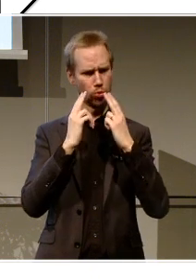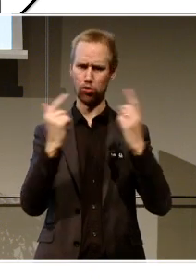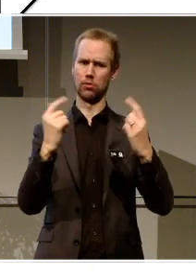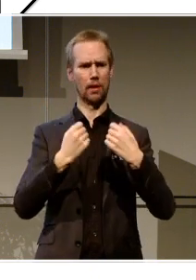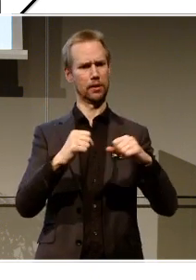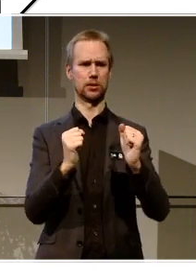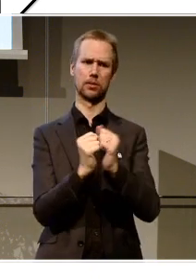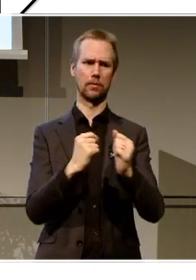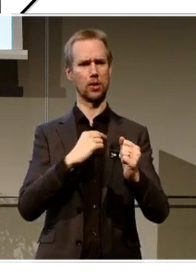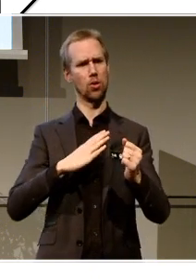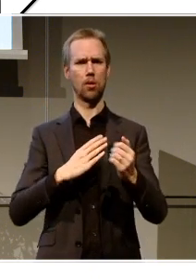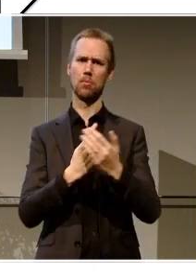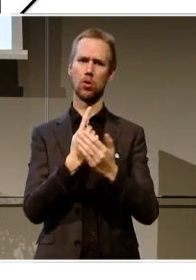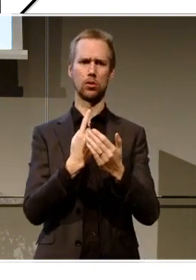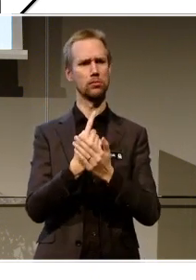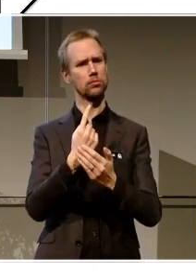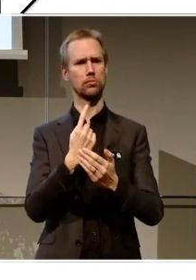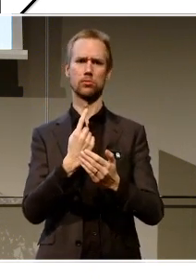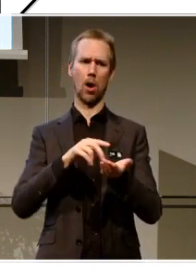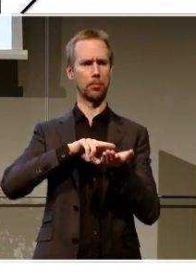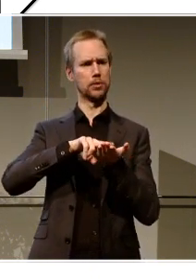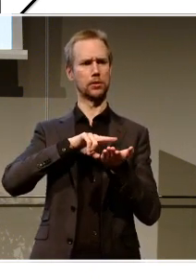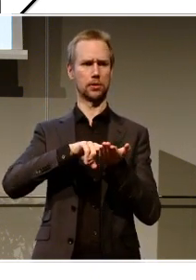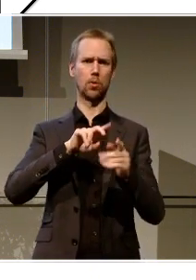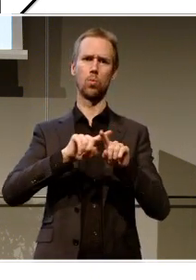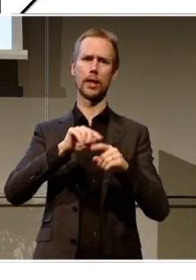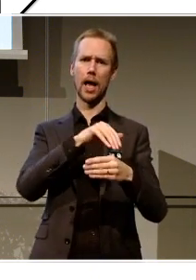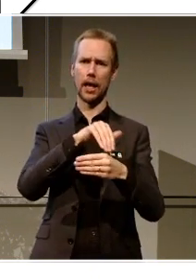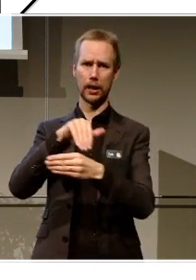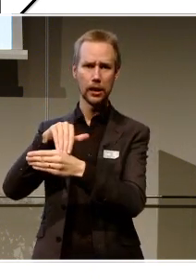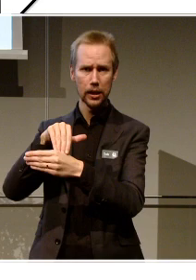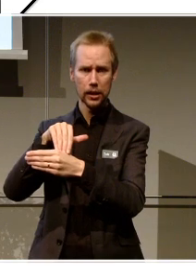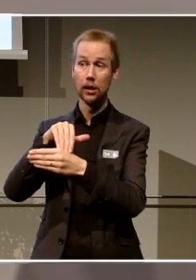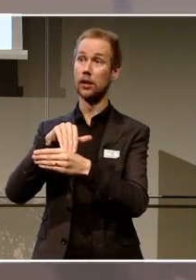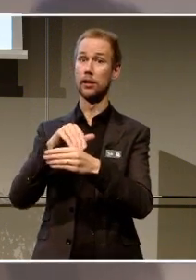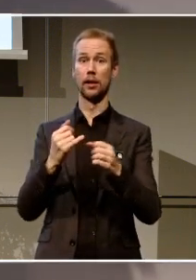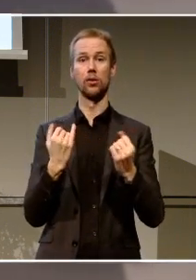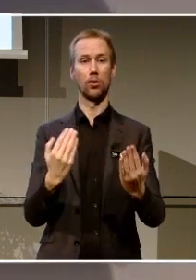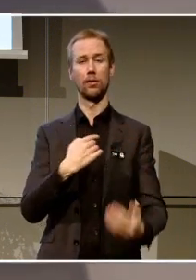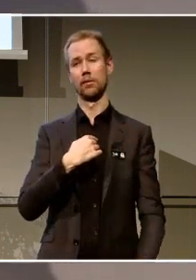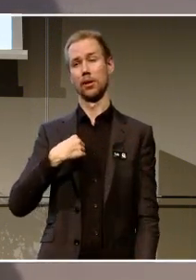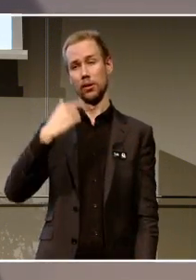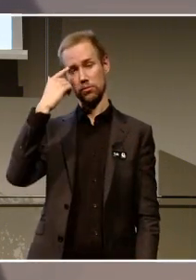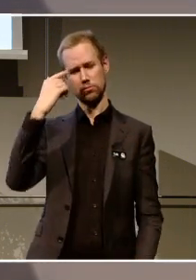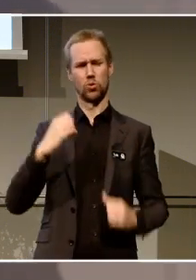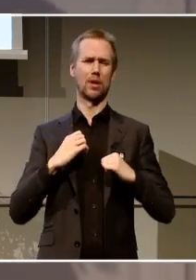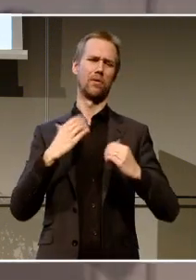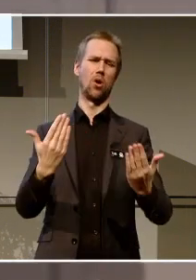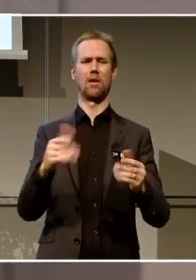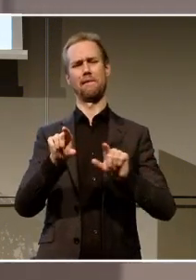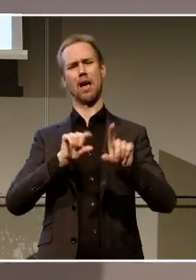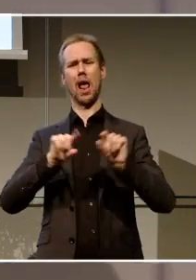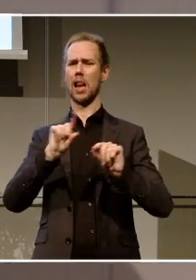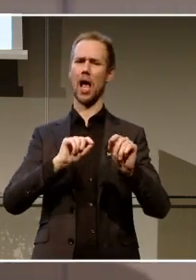kunna administrera ärenden. Idag tar vi ganska för givet att det är möjligt att välja förskola, skola